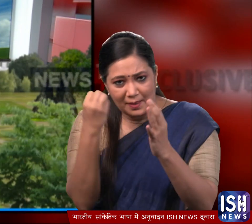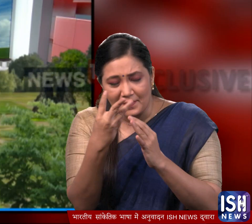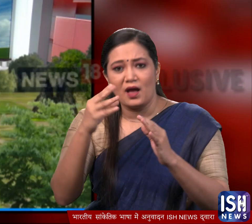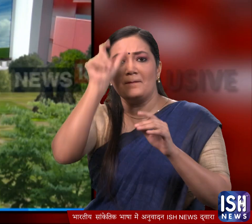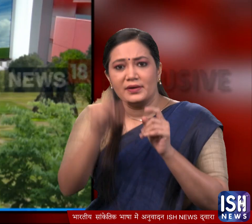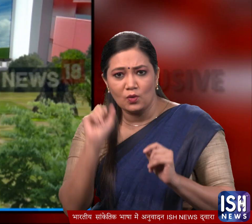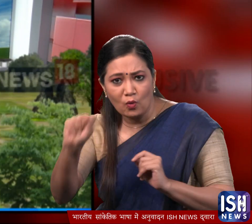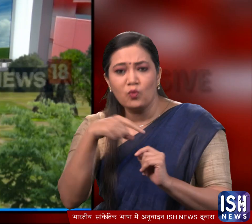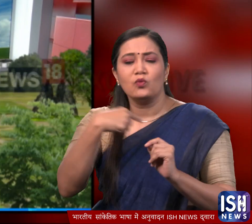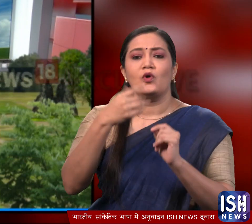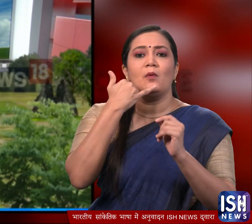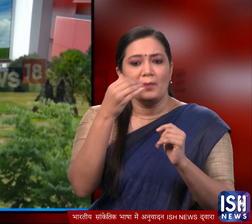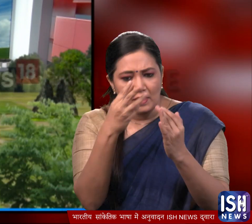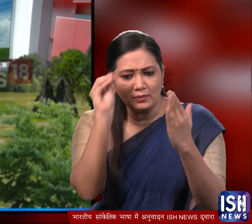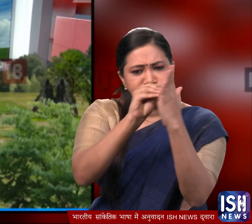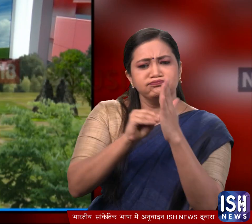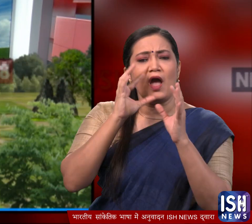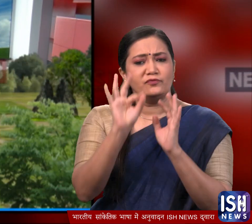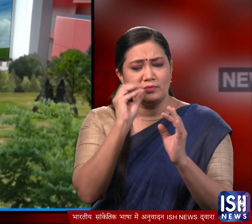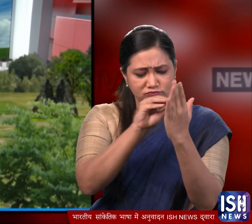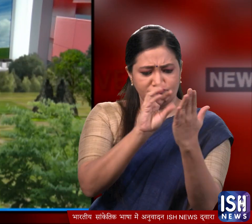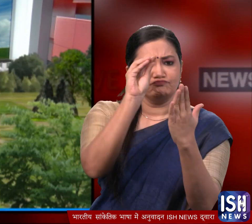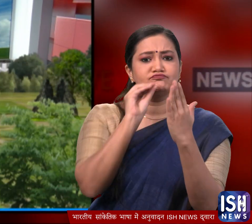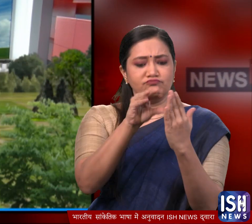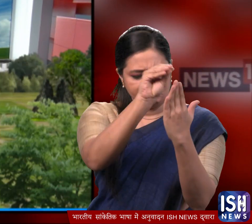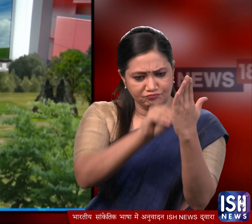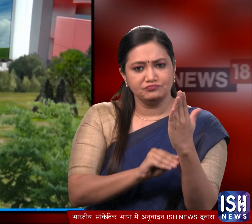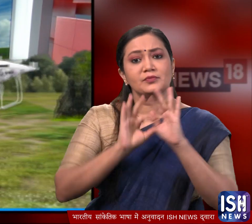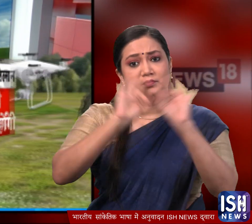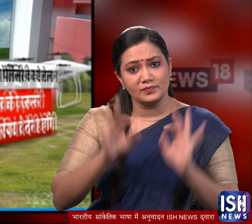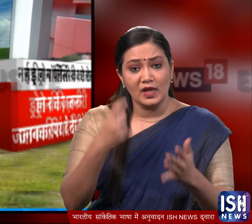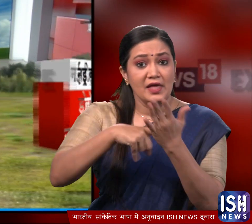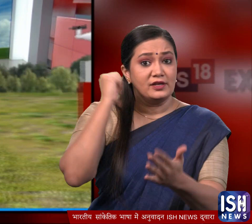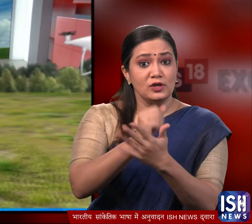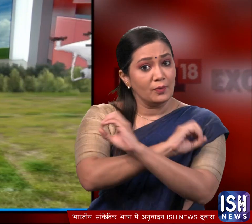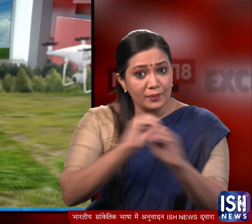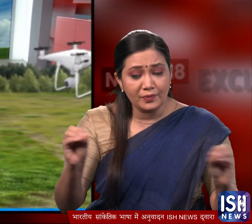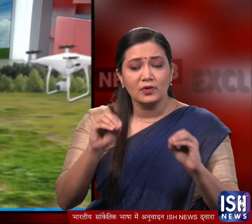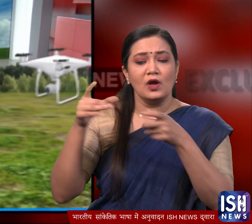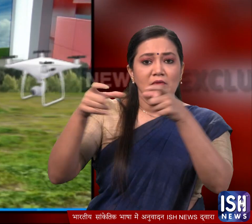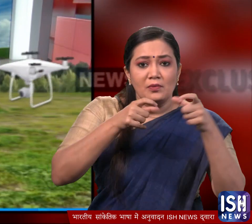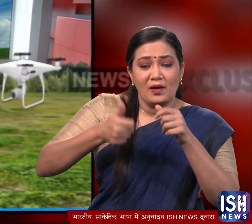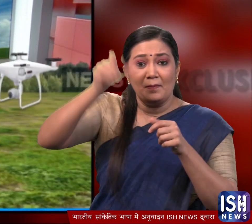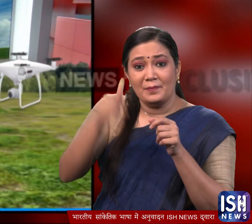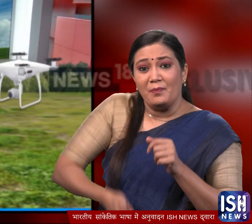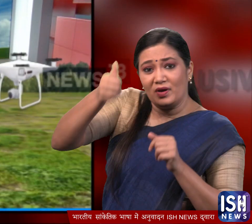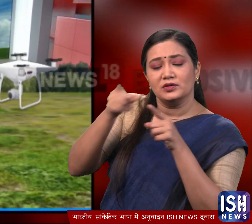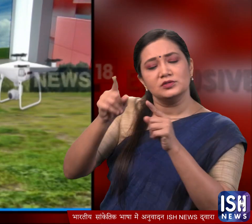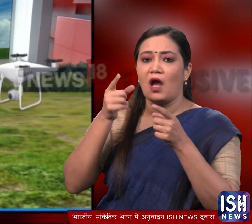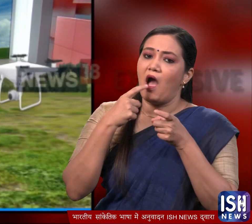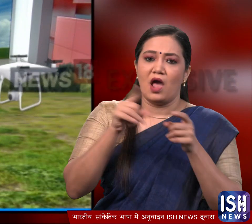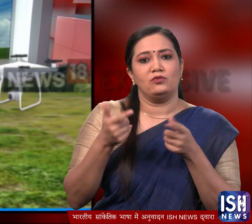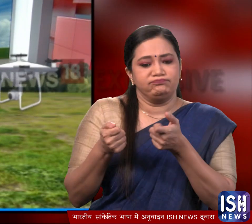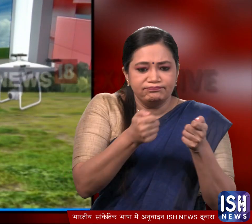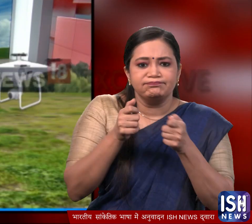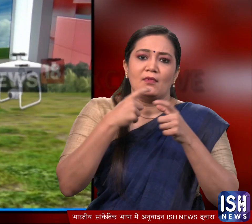नाम और मोबाइल नंबर के साथ दूसरी जरूरी जानकारियां भी देनी होंगी। रजिस्ट्रेशन नहीं करवाने पर उसके मालिक को ड्रोन उड़ाने की इजाजत नहीं मिलेगी।